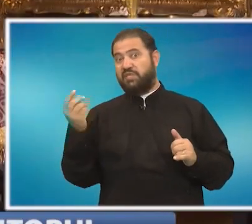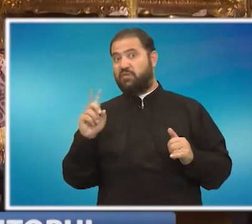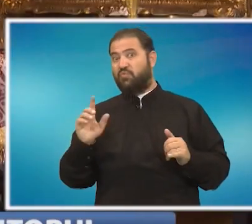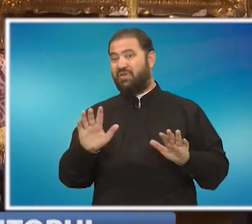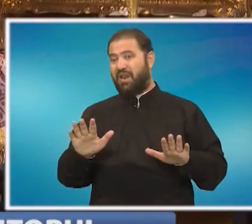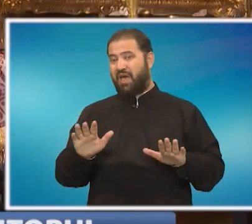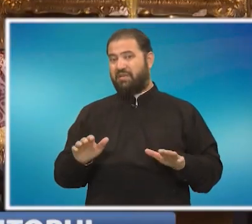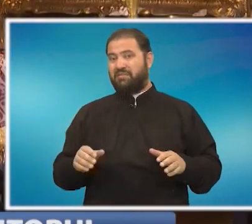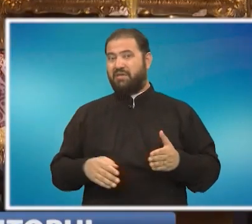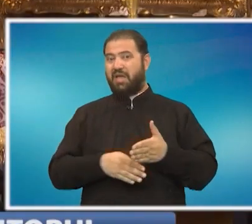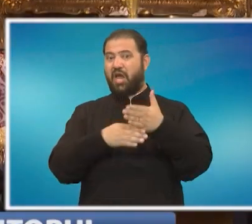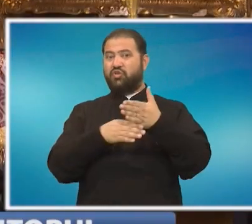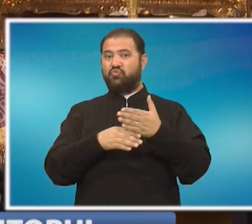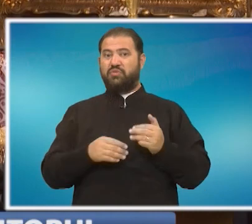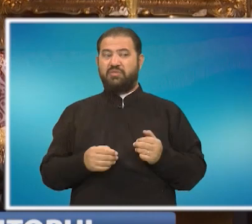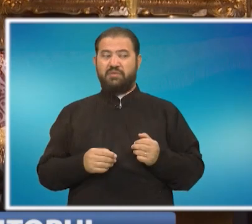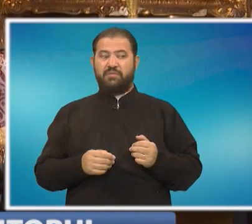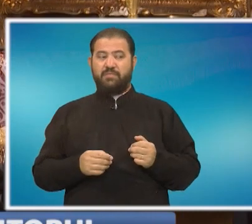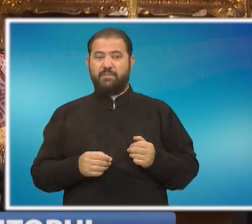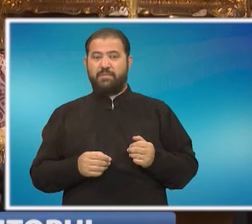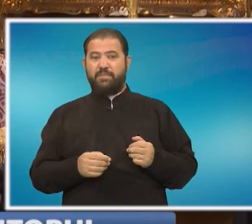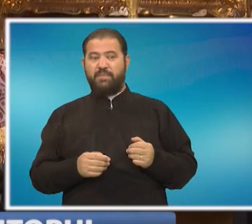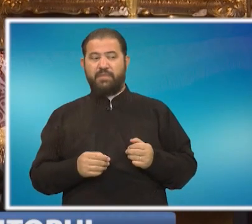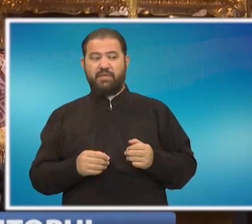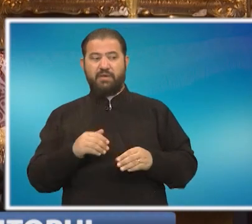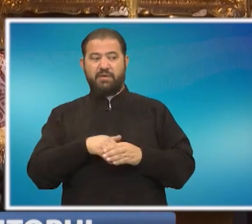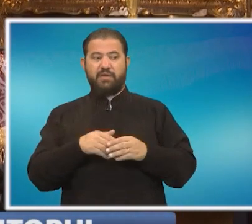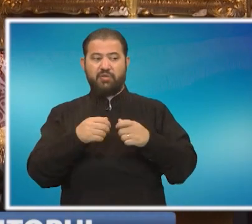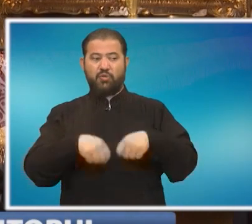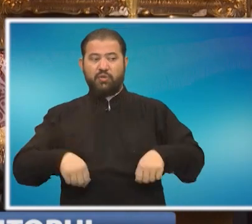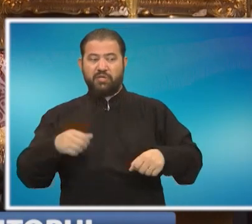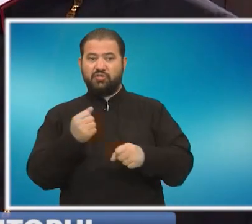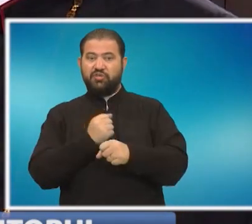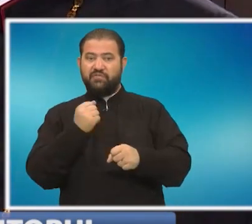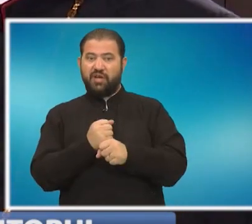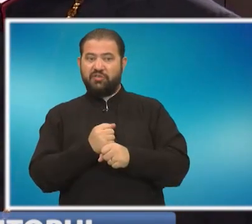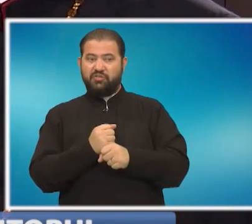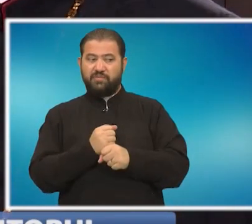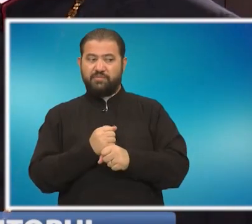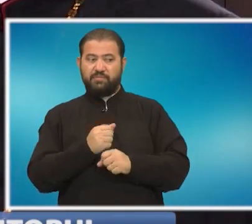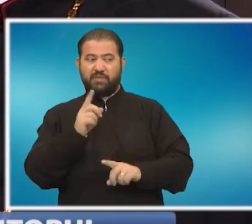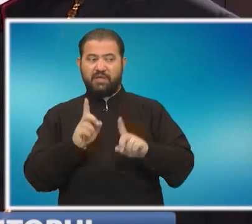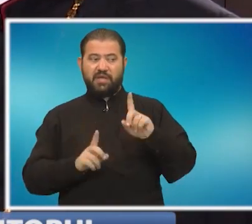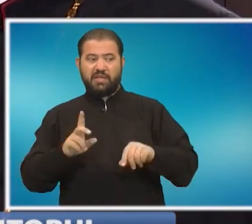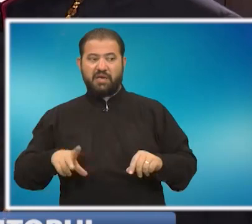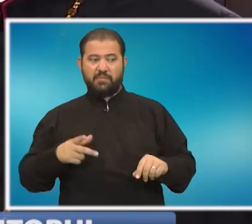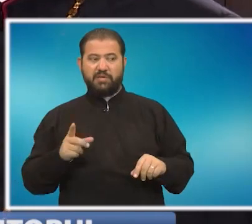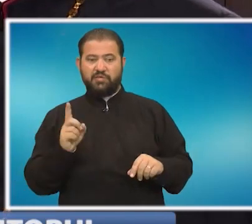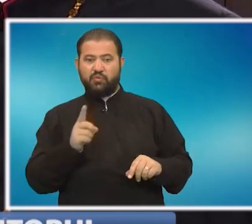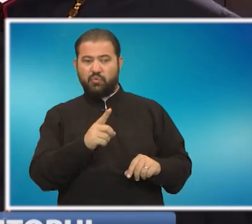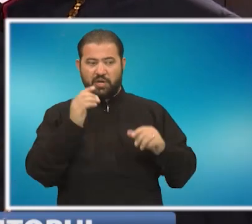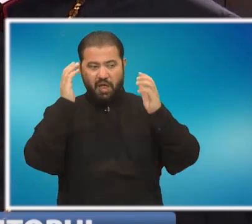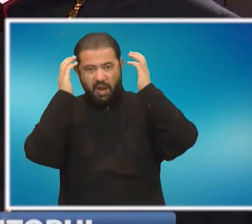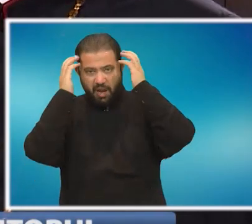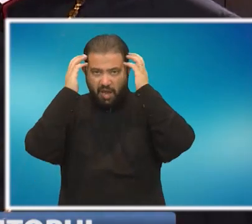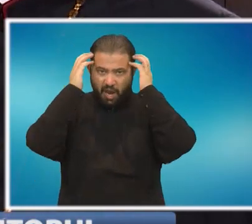și a venit și răsplata, a venit și bucuria de a vedea că necazurile încetul cu încetul se estompează. Chiar dacă